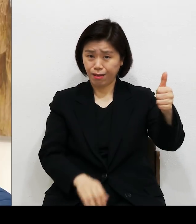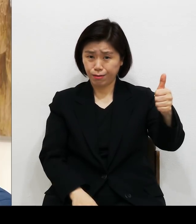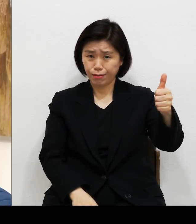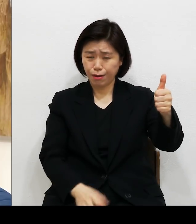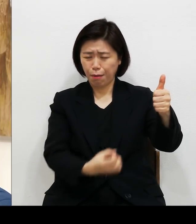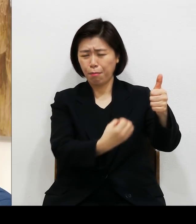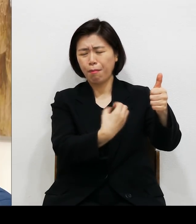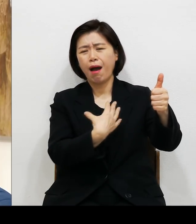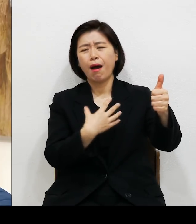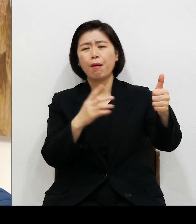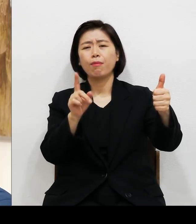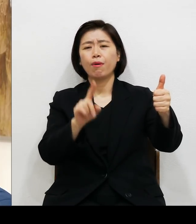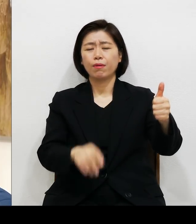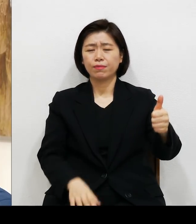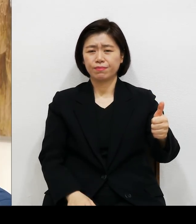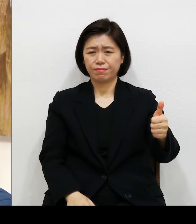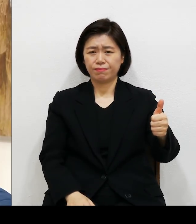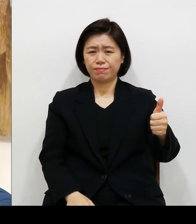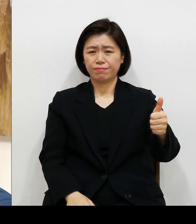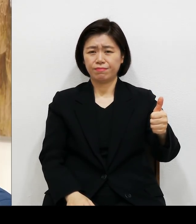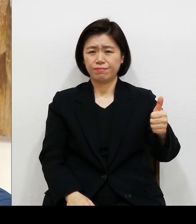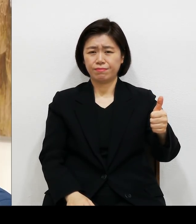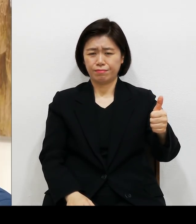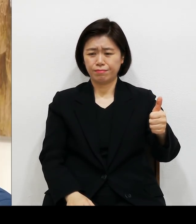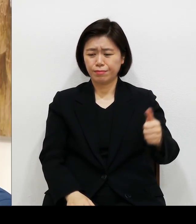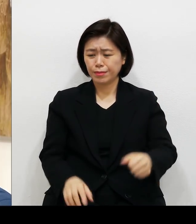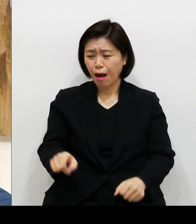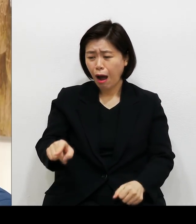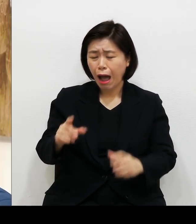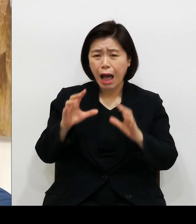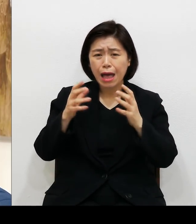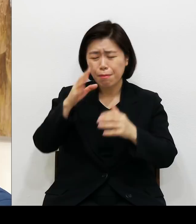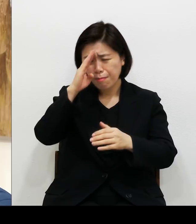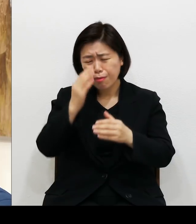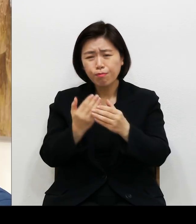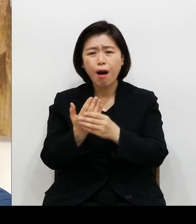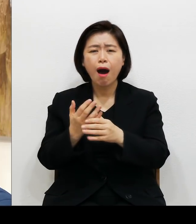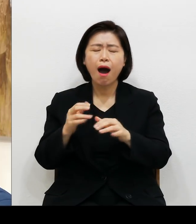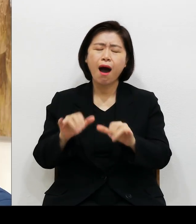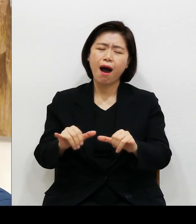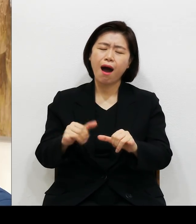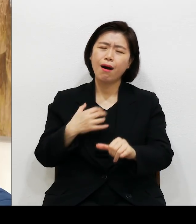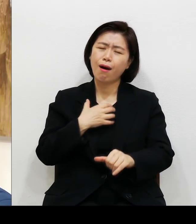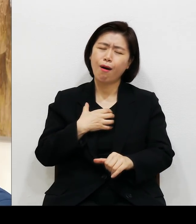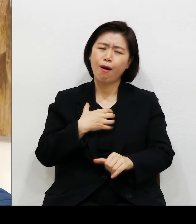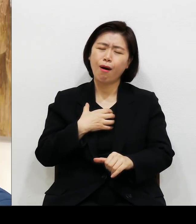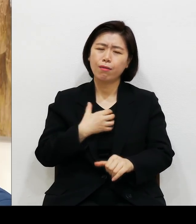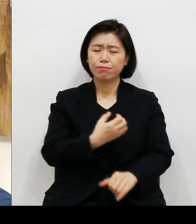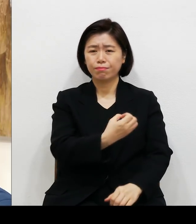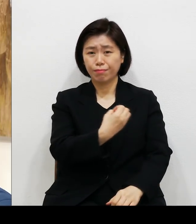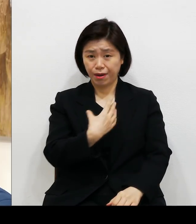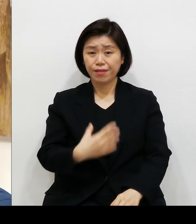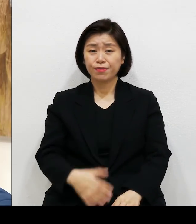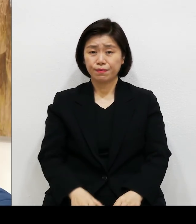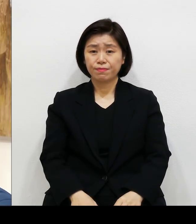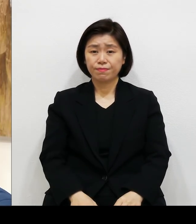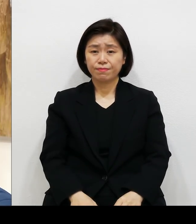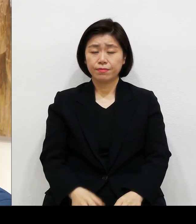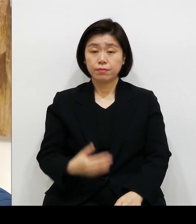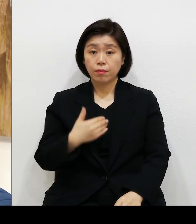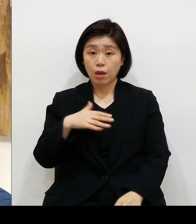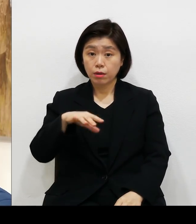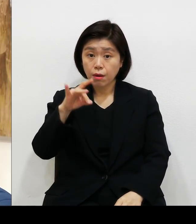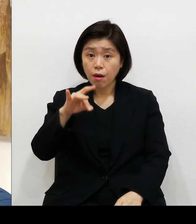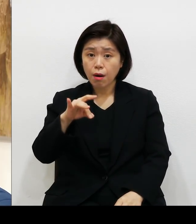나오셔갖고 정말 자기가 진짜 아기가 병날까봐 예. 쉽지가 않더라고요. 그러니까 아예 멘트도